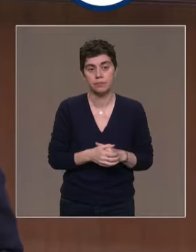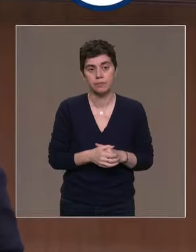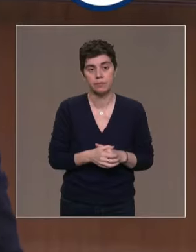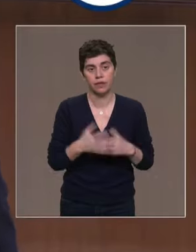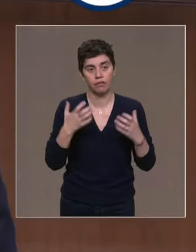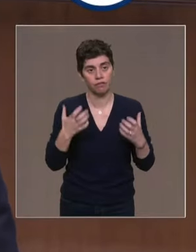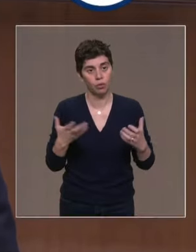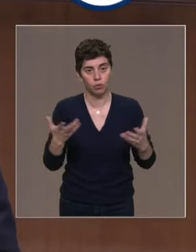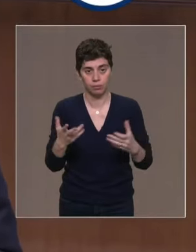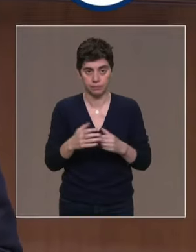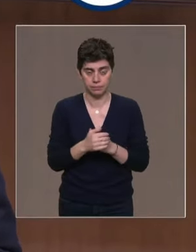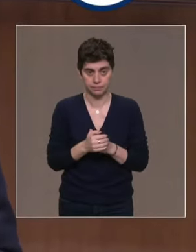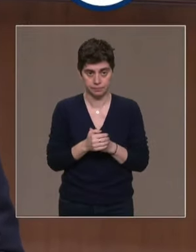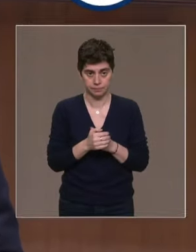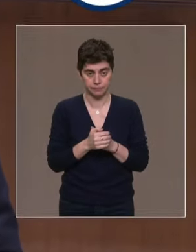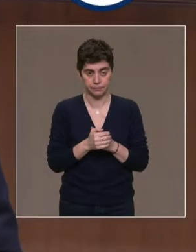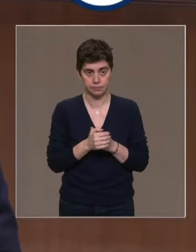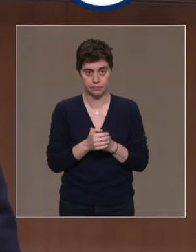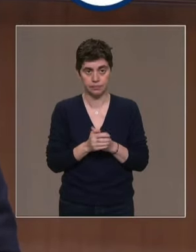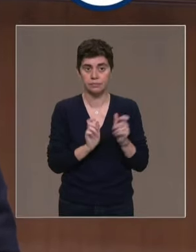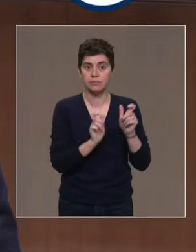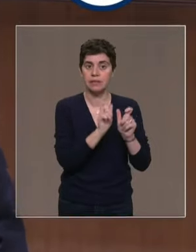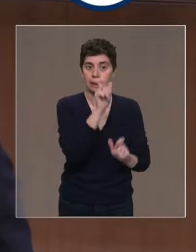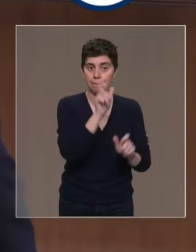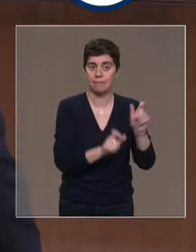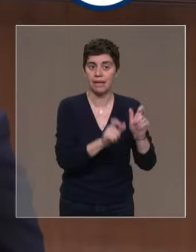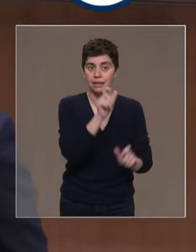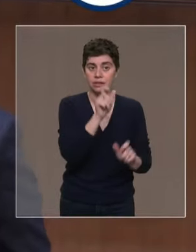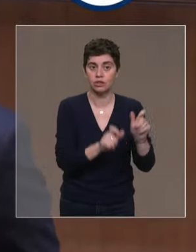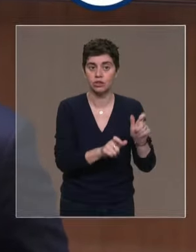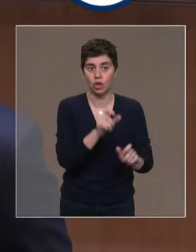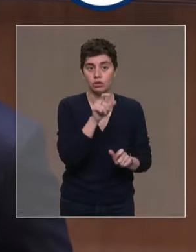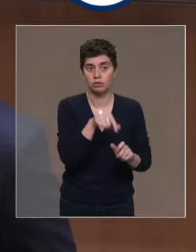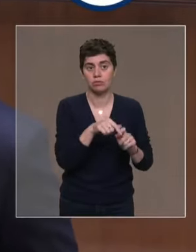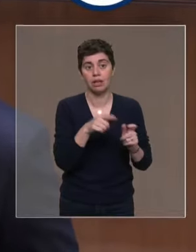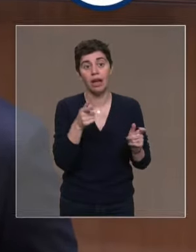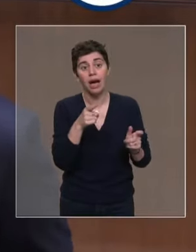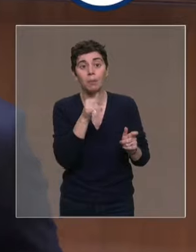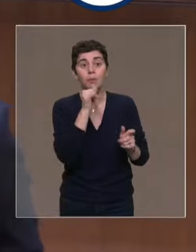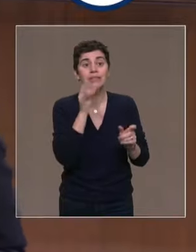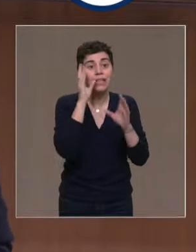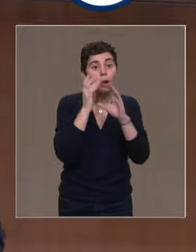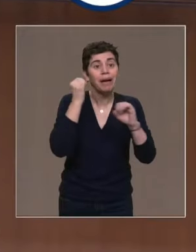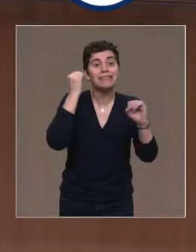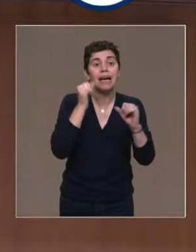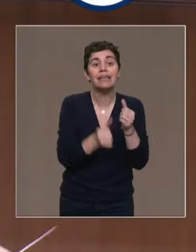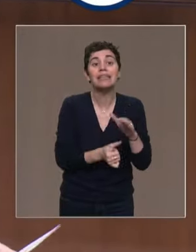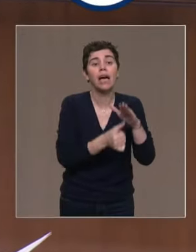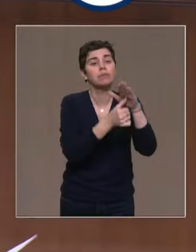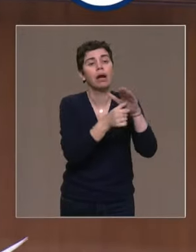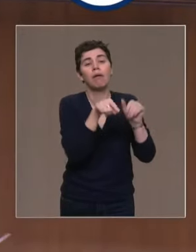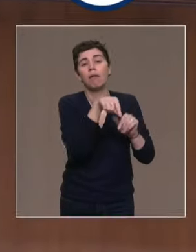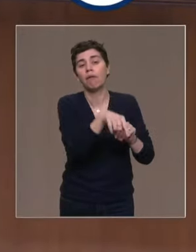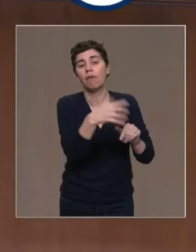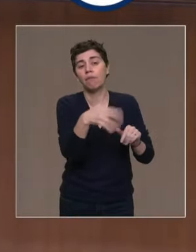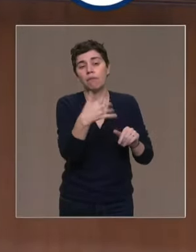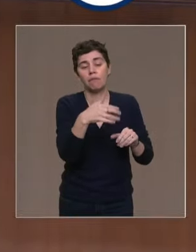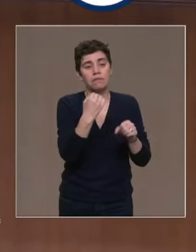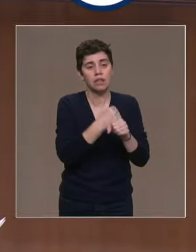le professionnalisme des personnes de notre petite ambassade de Port-au-Prince. Ils ont fait un travail